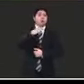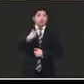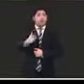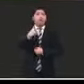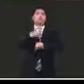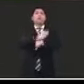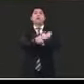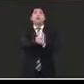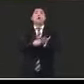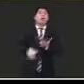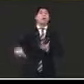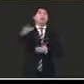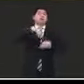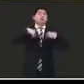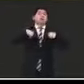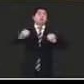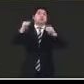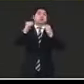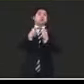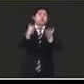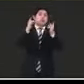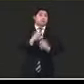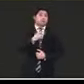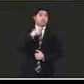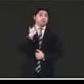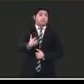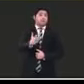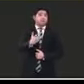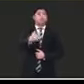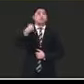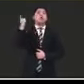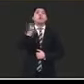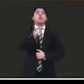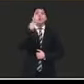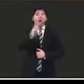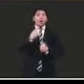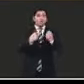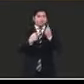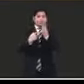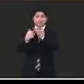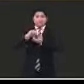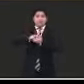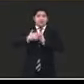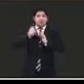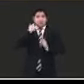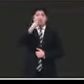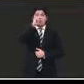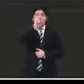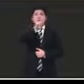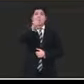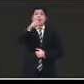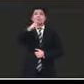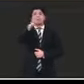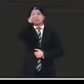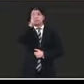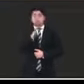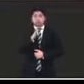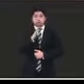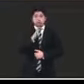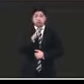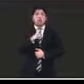vatandaşlarımıza satılacak hisseli parsellerin ödemesi 112.500 liradan